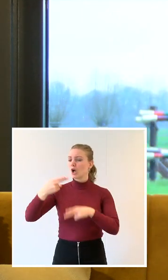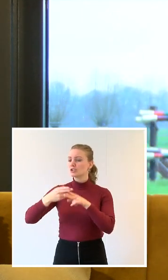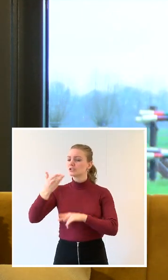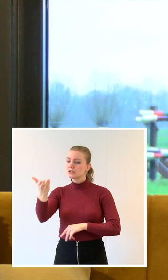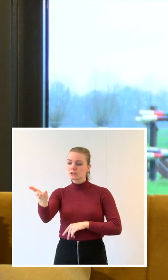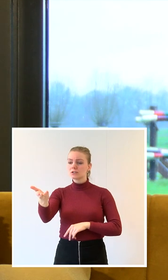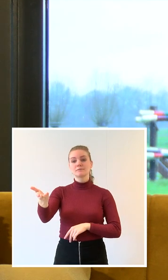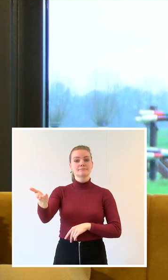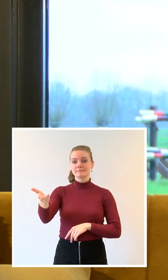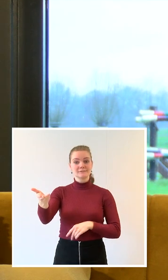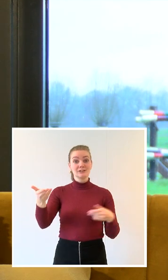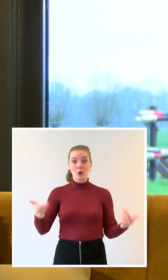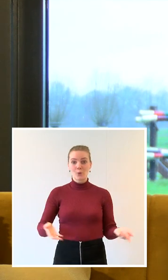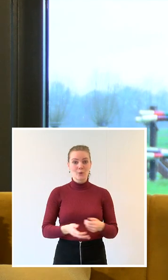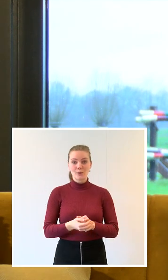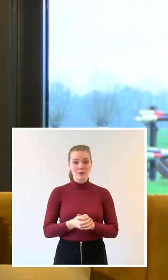vertrek